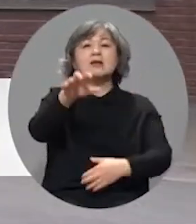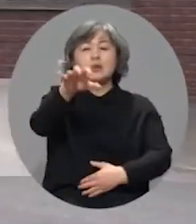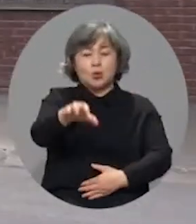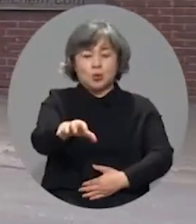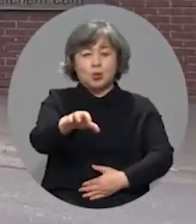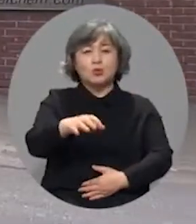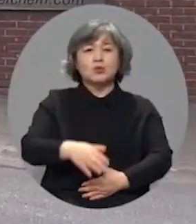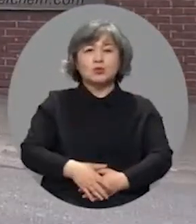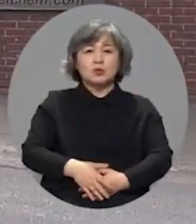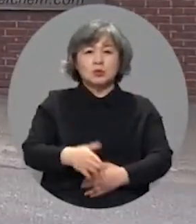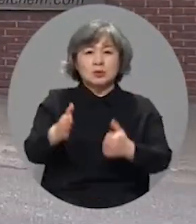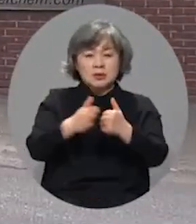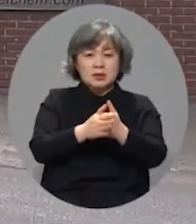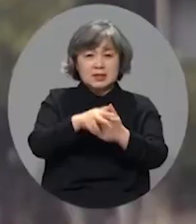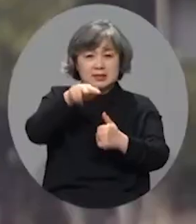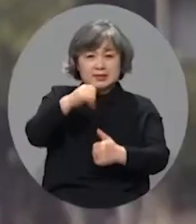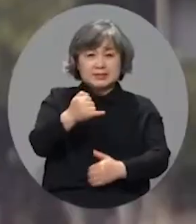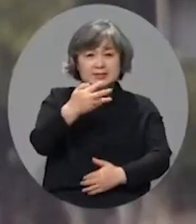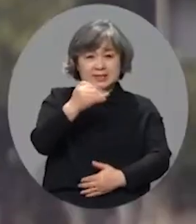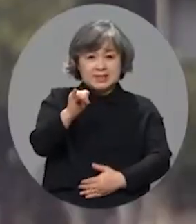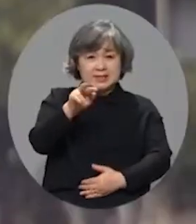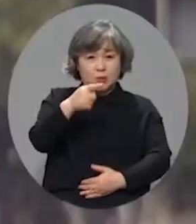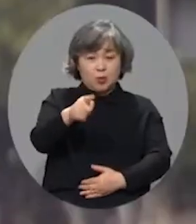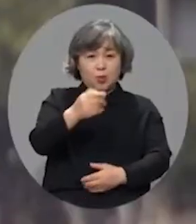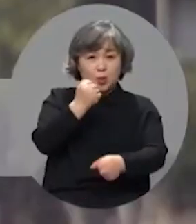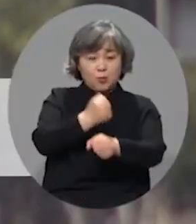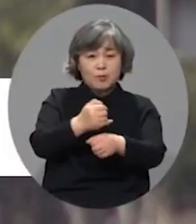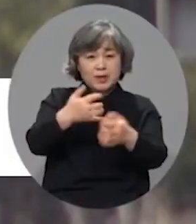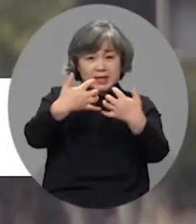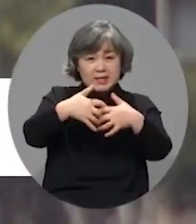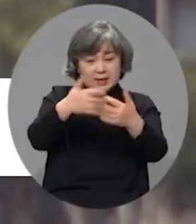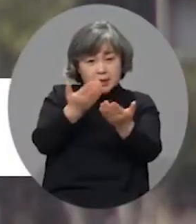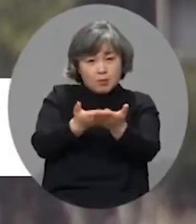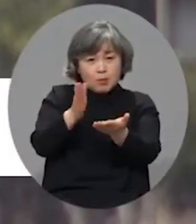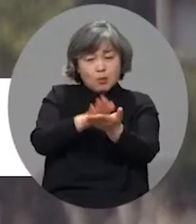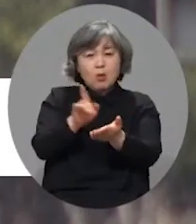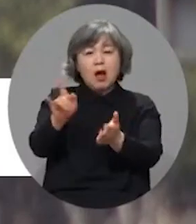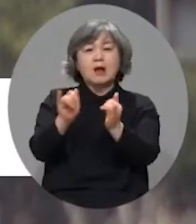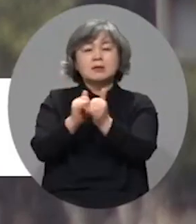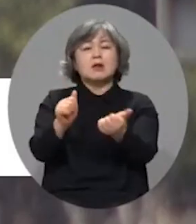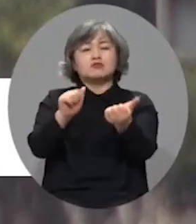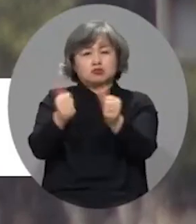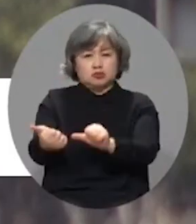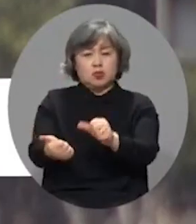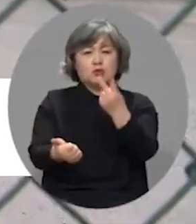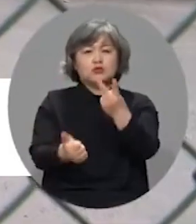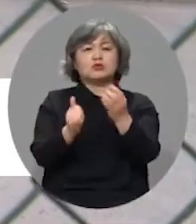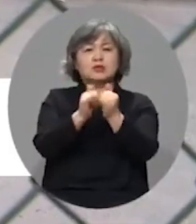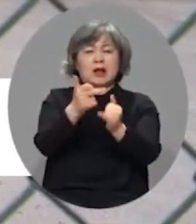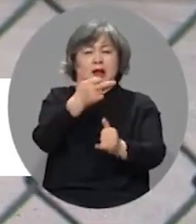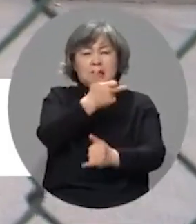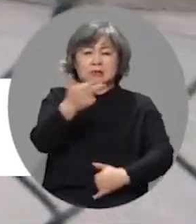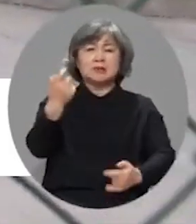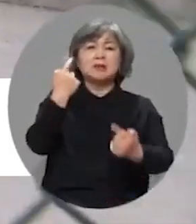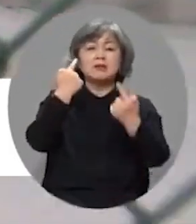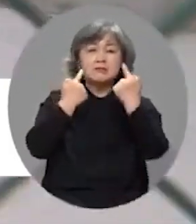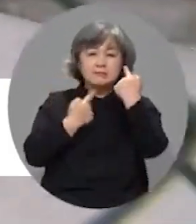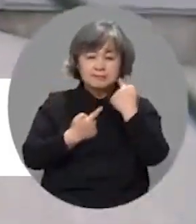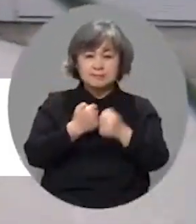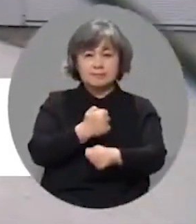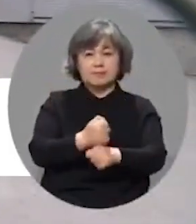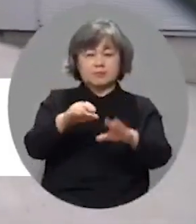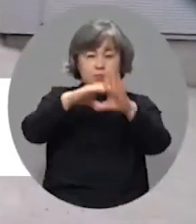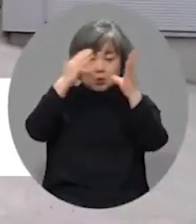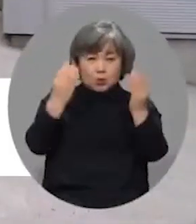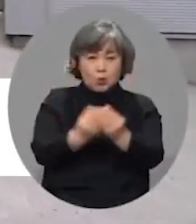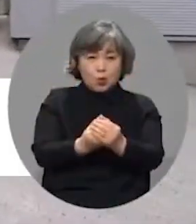현장입니다. 스티로폼을 생산하는 곳으로 기계 설비를 보수하던 한 명이 숨지고 두 명이 큰 부상을 당했습니다.